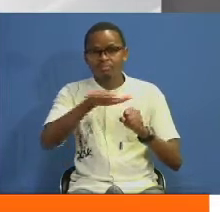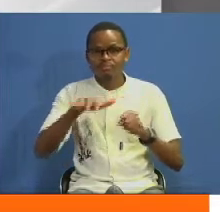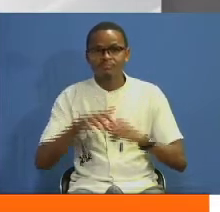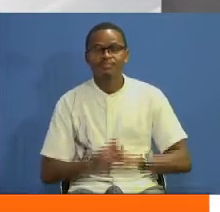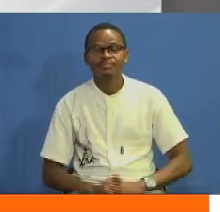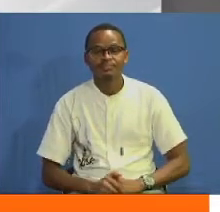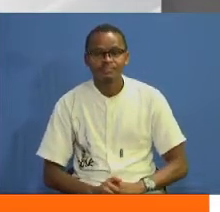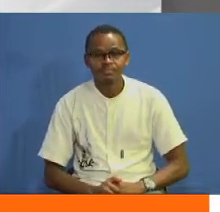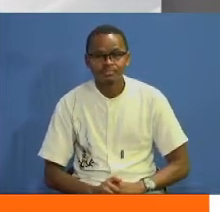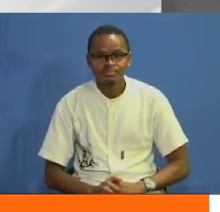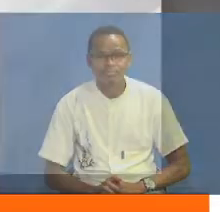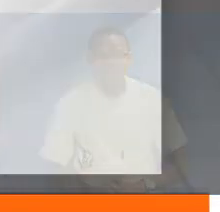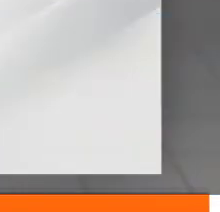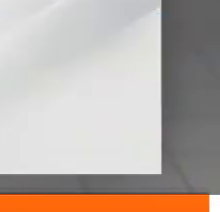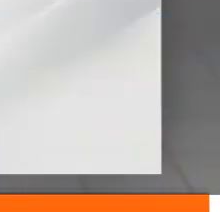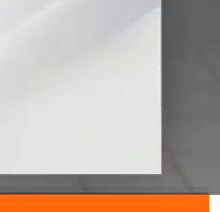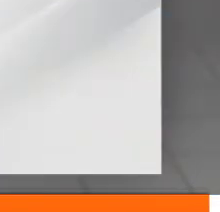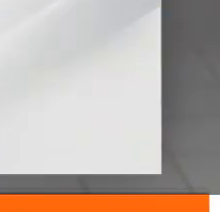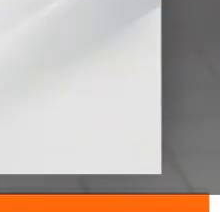hivi.